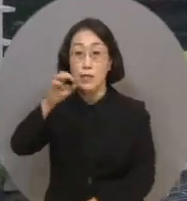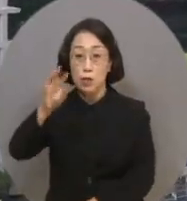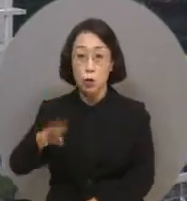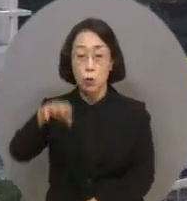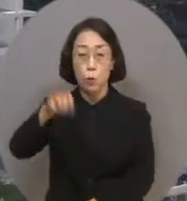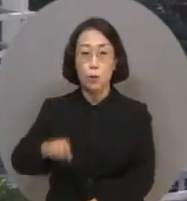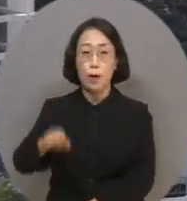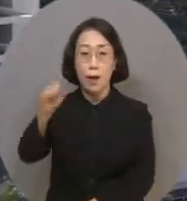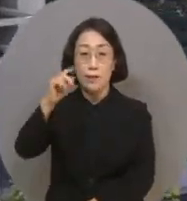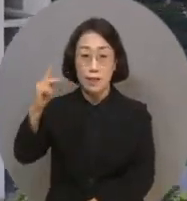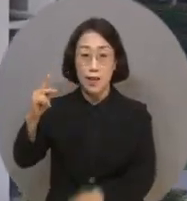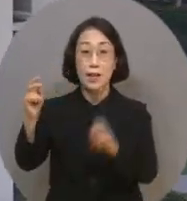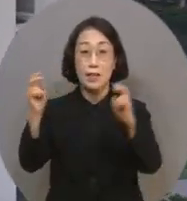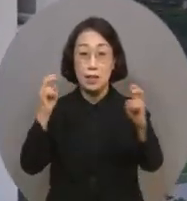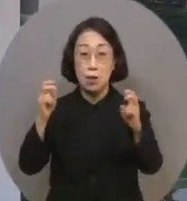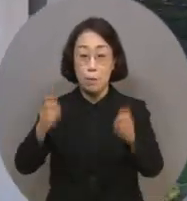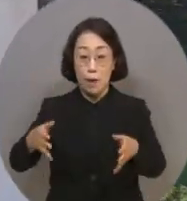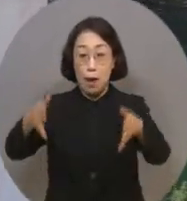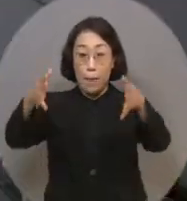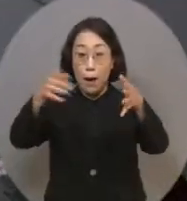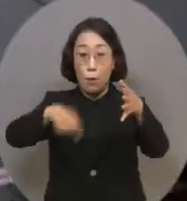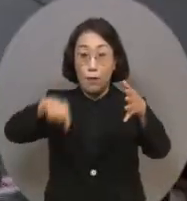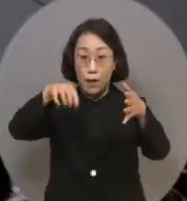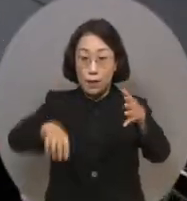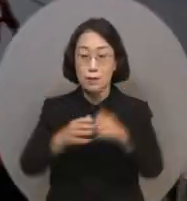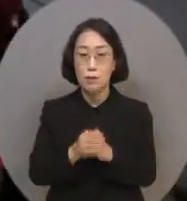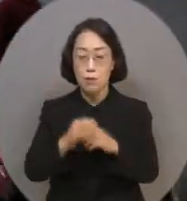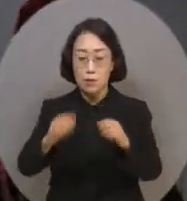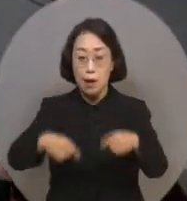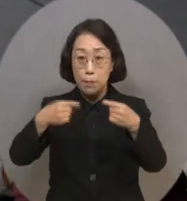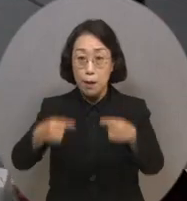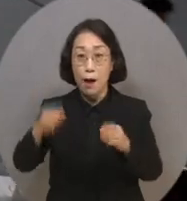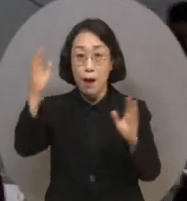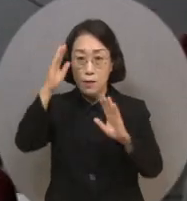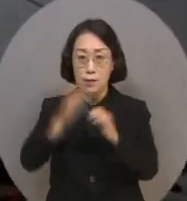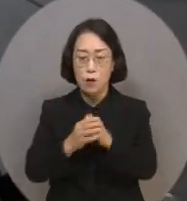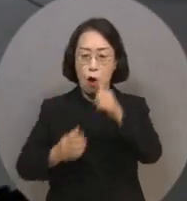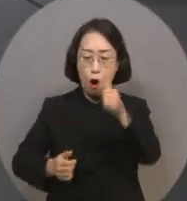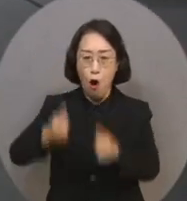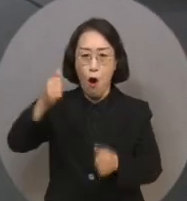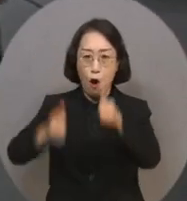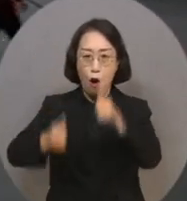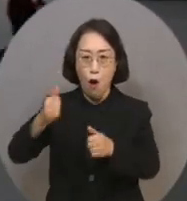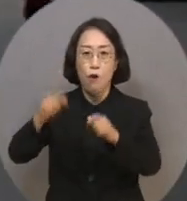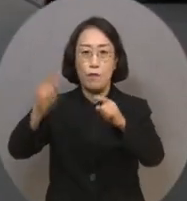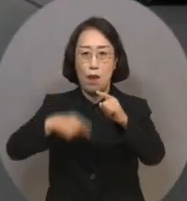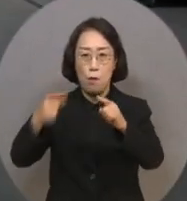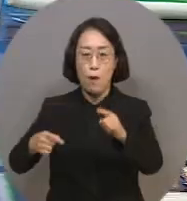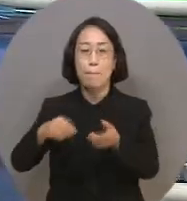위치한 SK텔레콤 인재개발원에서 참가 학생들은 선의의 경쟁을 펼쳤습니다.